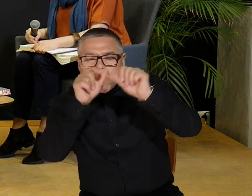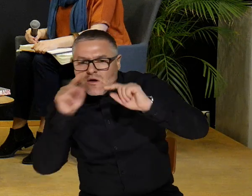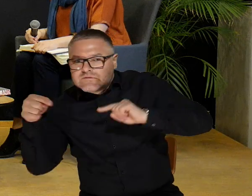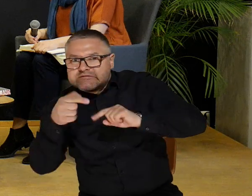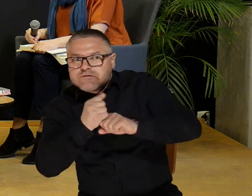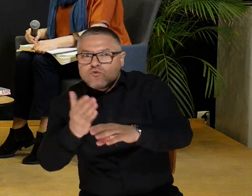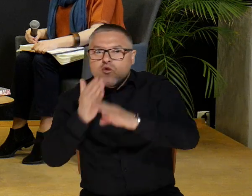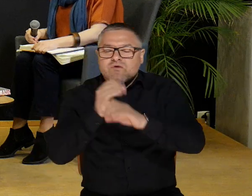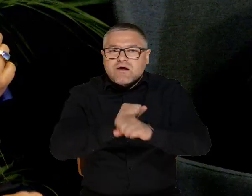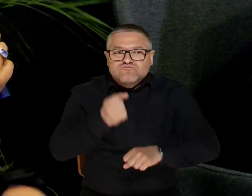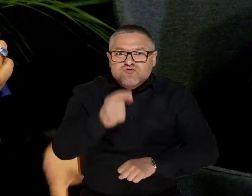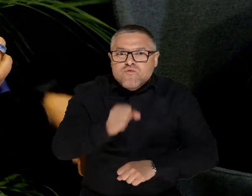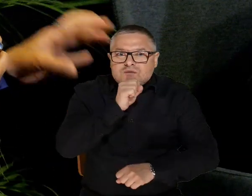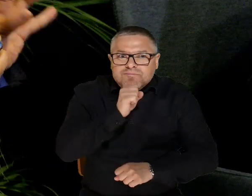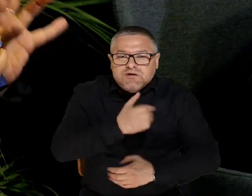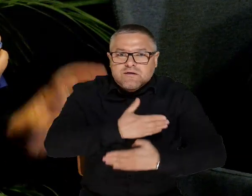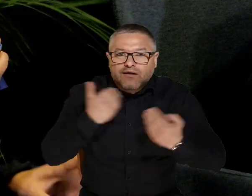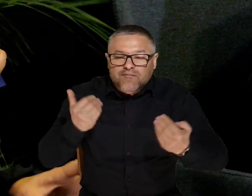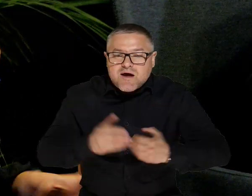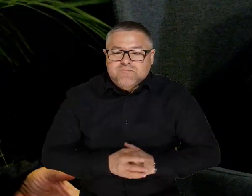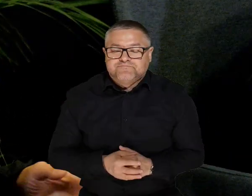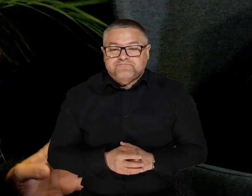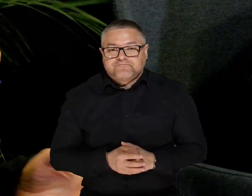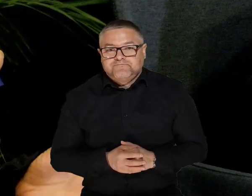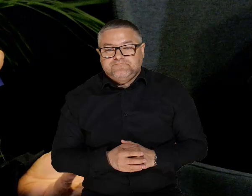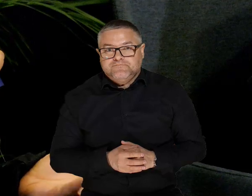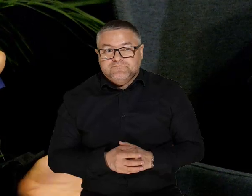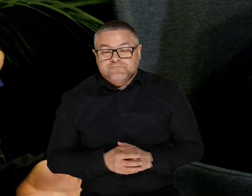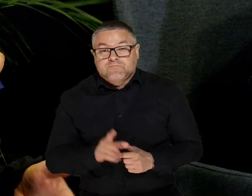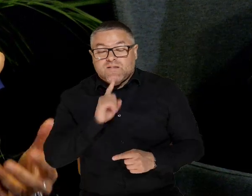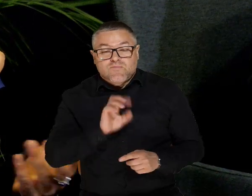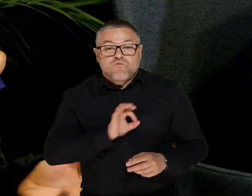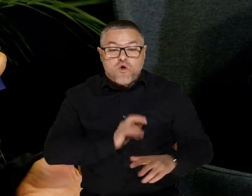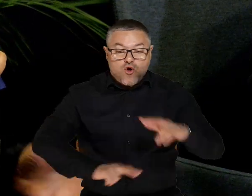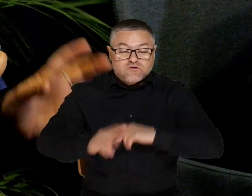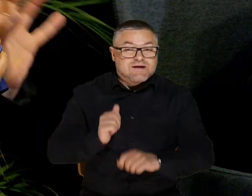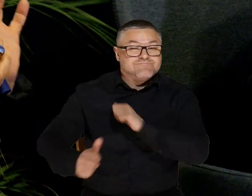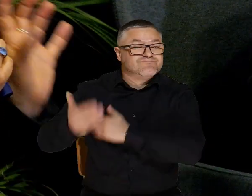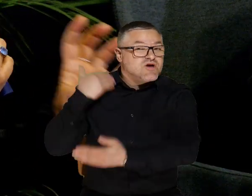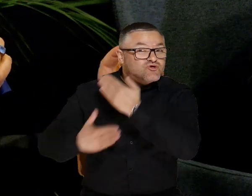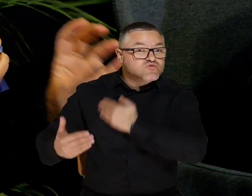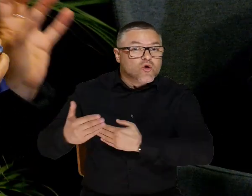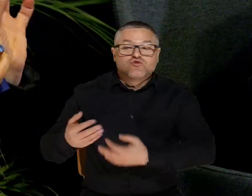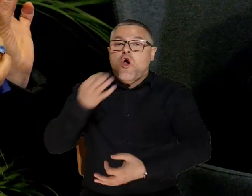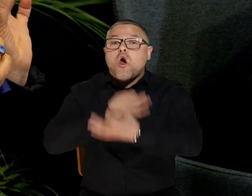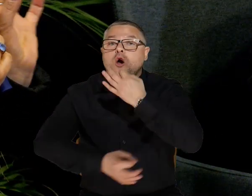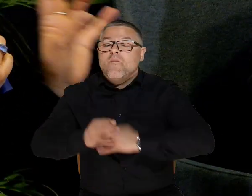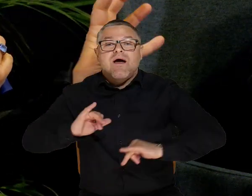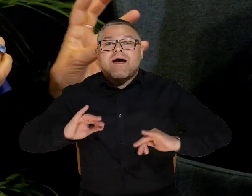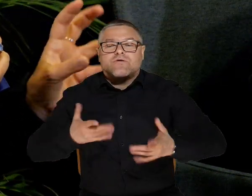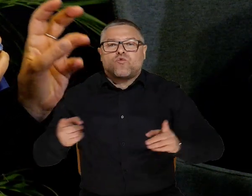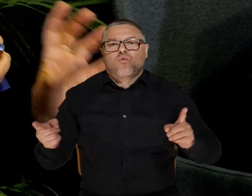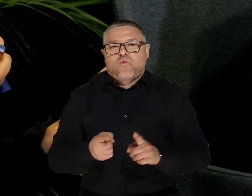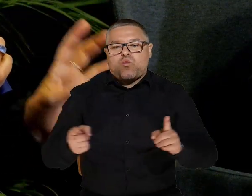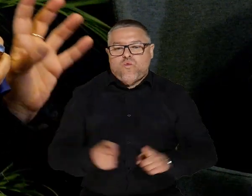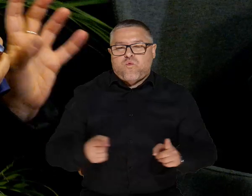jest ukryta moja babcia. No w każdym razie chodzi o to, że przeszłość mojej rodziny była właśnie mi sprzedawana w takich